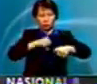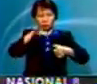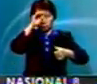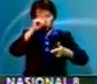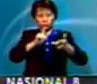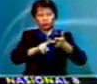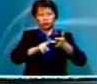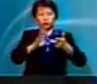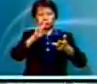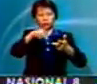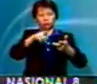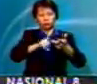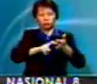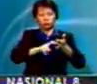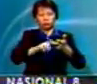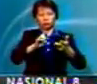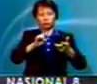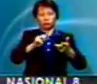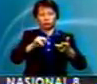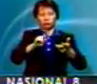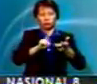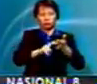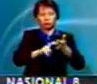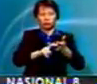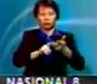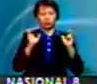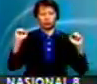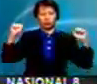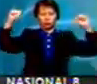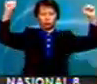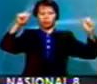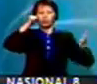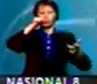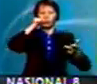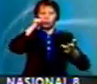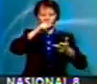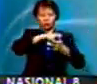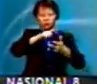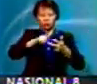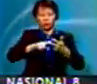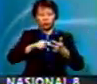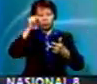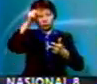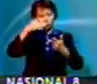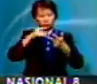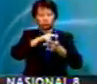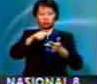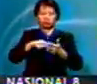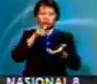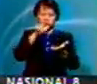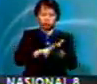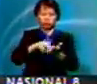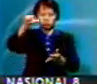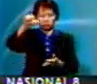lelaki wilayah Persekutuan Dia Daniel Muhammad Karil dan atlet angkat berat wanita Siti Fazira Ishak dari pasukan Tuan Rumah Perlis disahkan